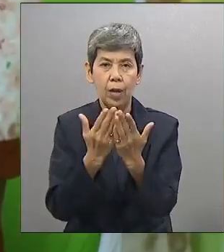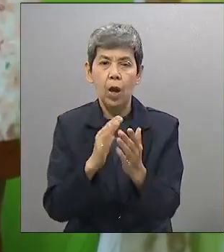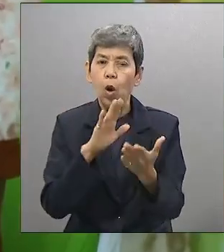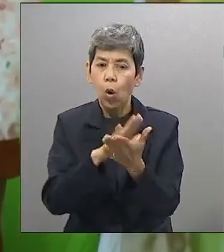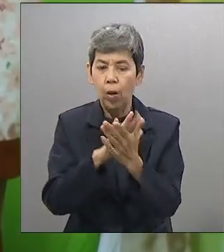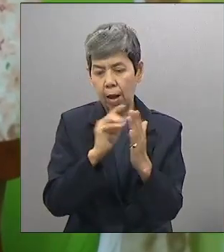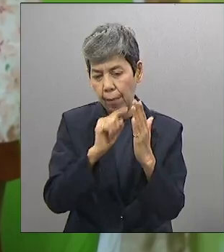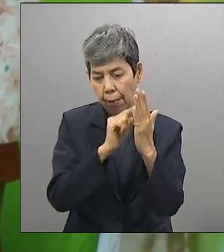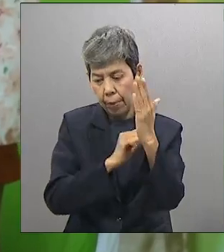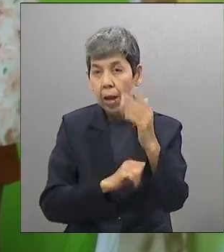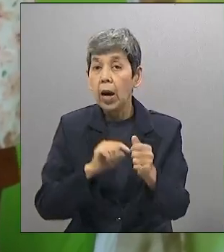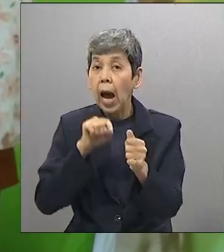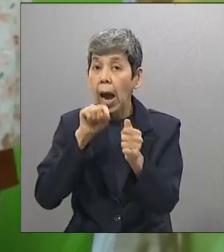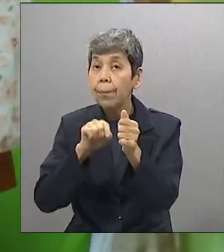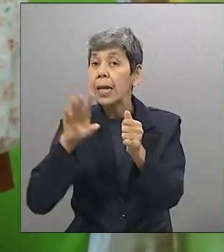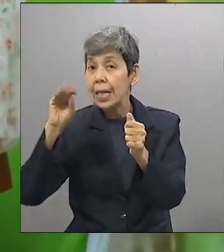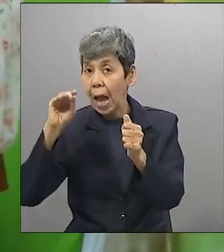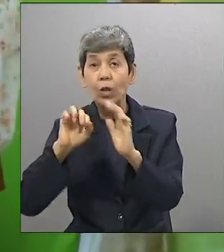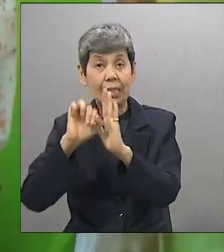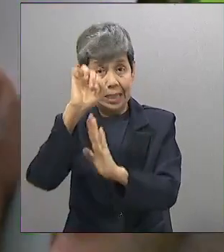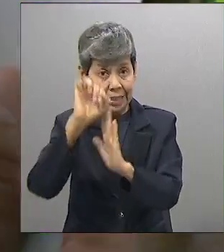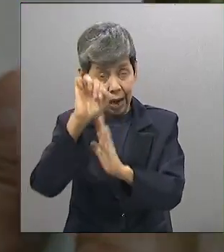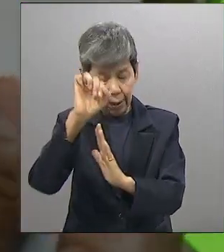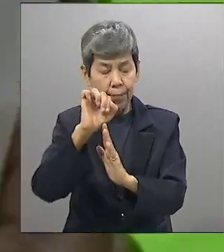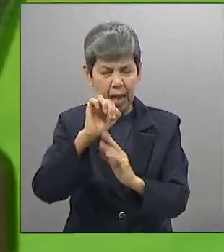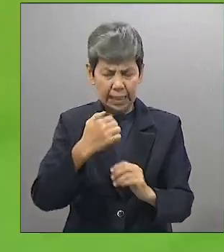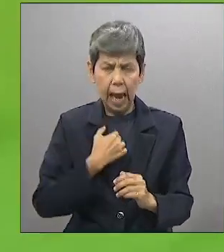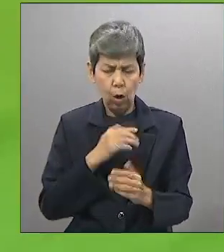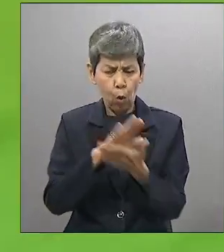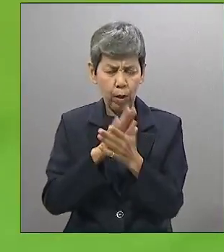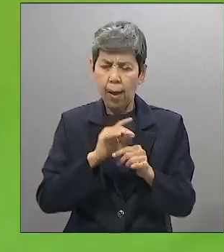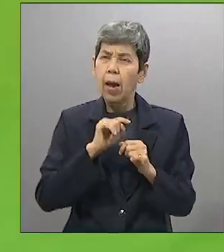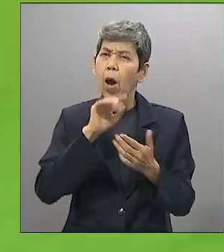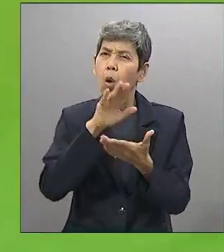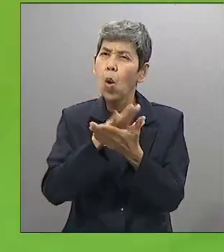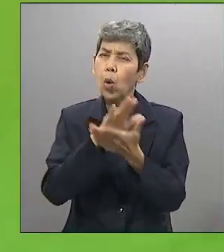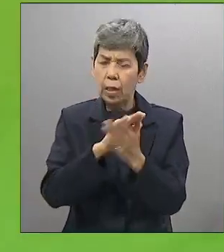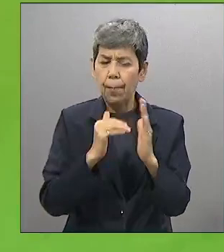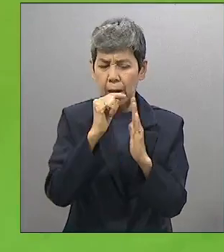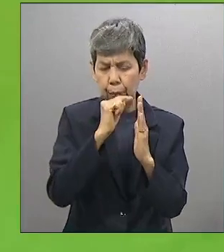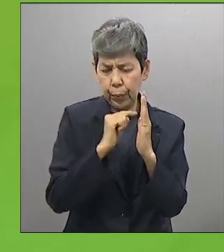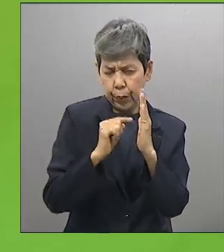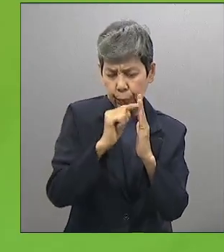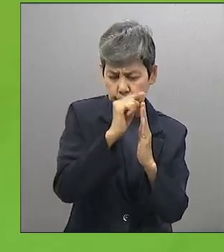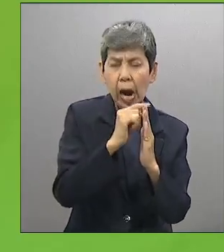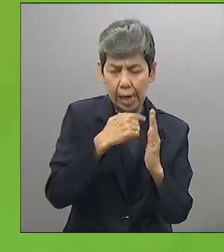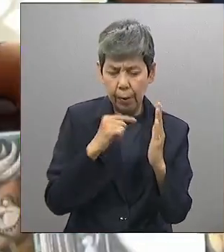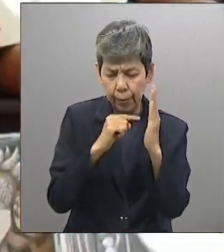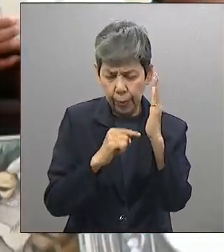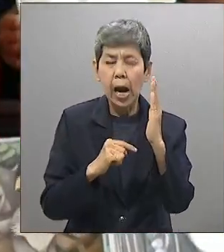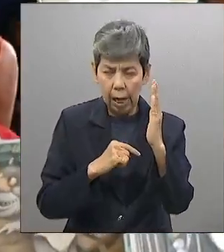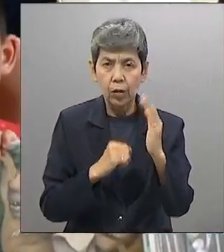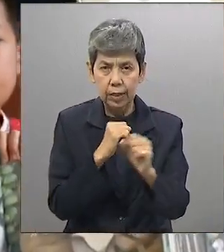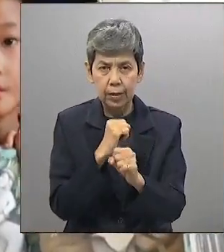อารุโนไทย ที่ AMERCHENG DAOซึเด๋ยจะขยายไปในหายๆ โงเรีนในภาคหนือโงเปภคอนอื่นทั่ประเทศนะคะ